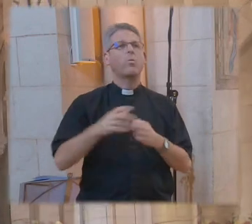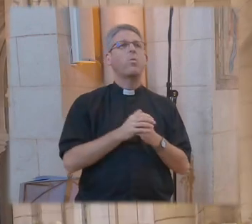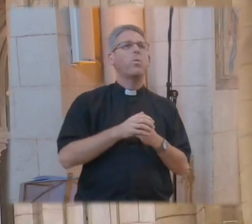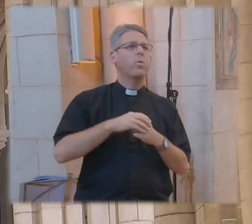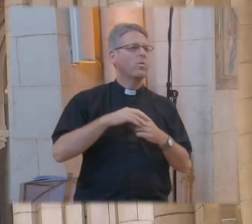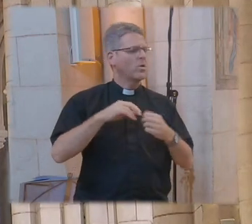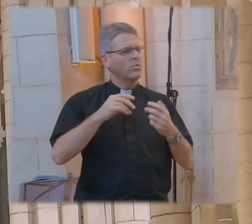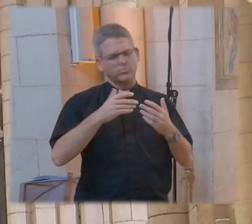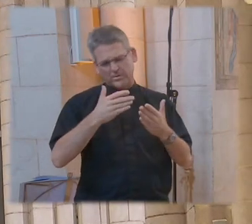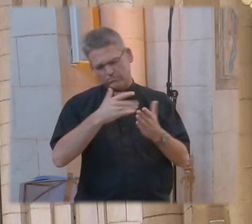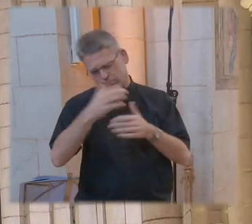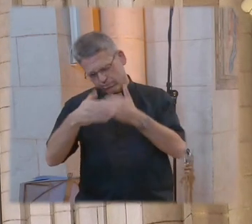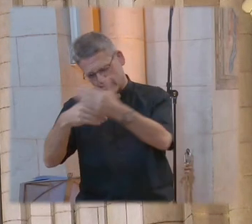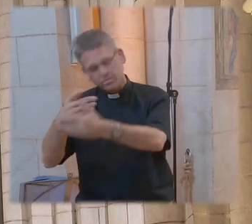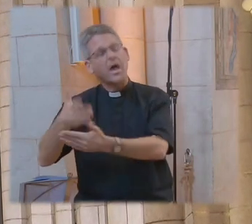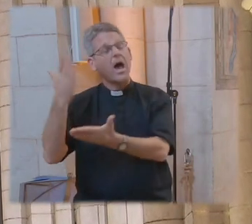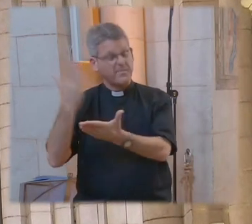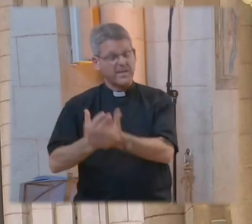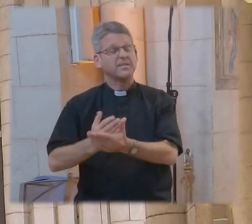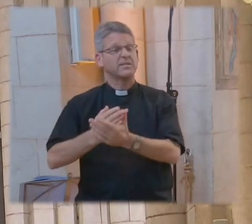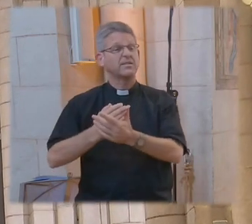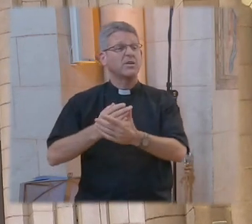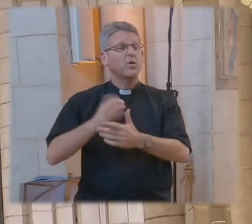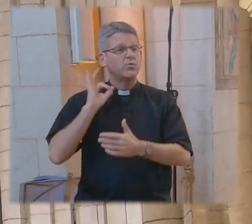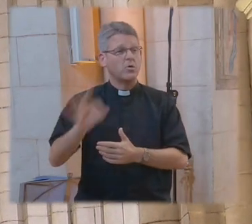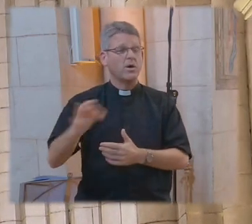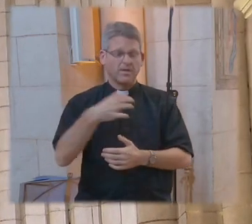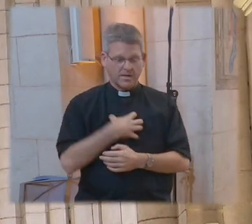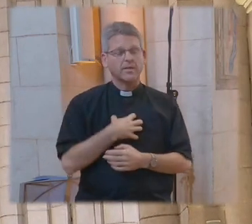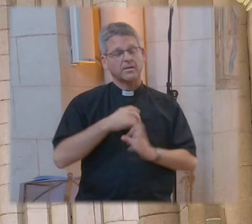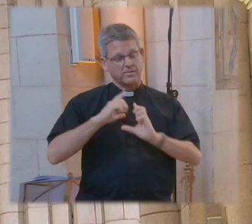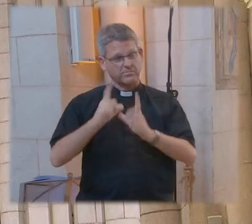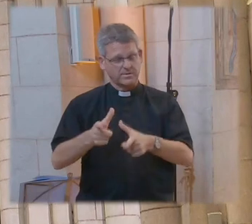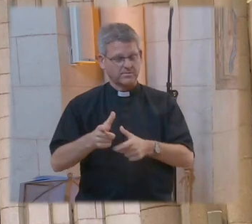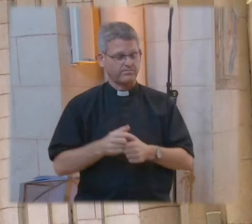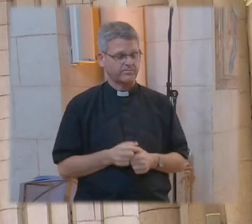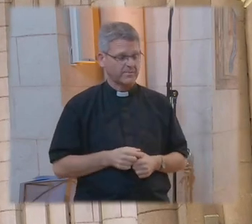17, ist ein glaubwürdiges Zeugnis seiner Lebenshingabe